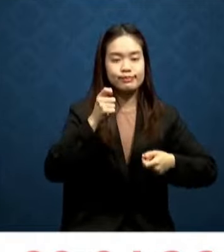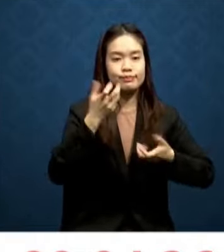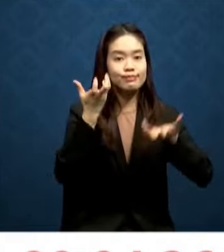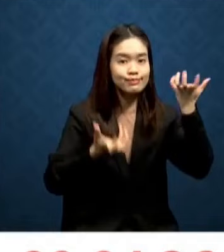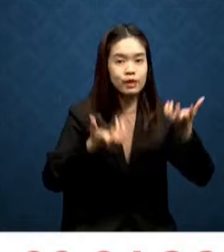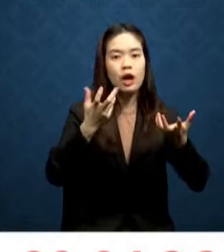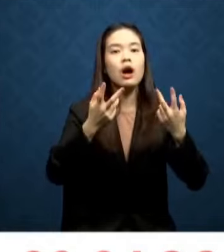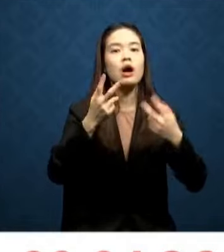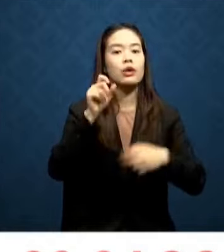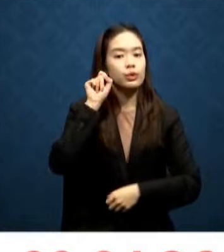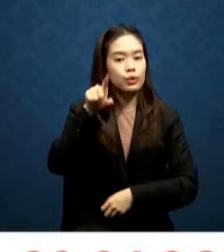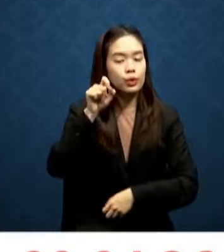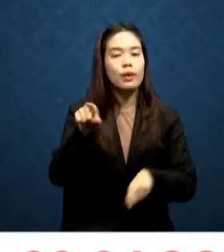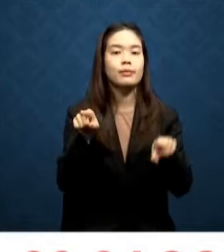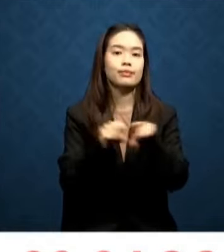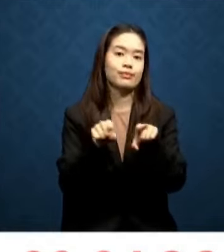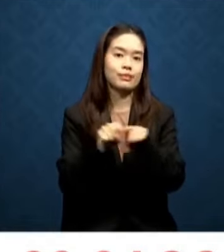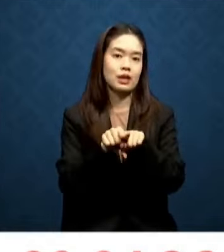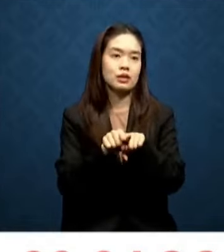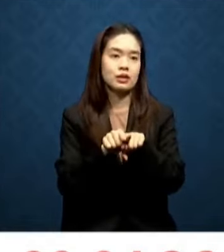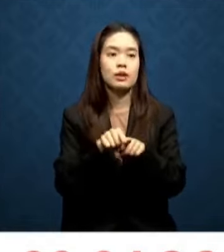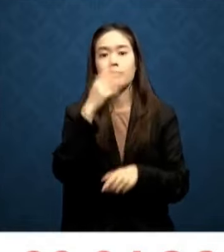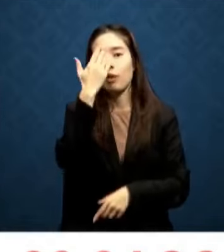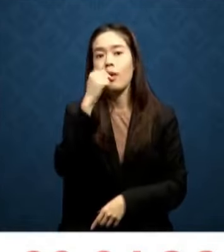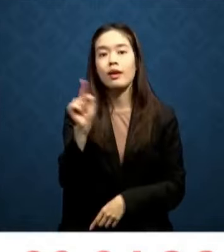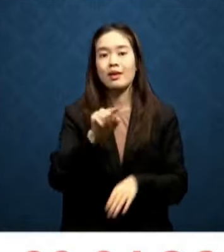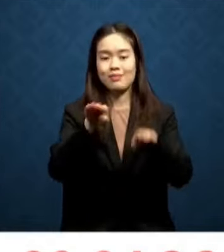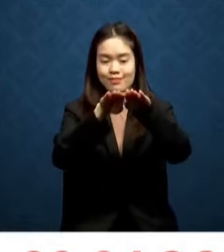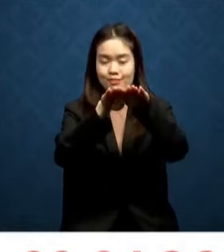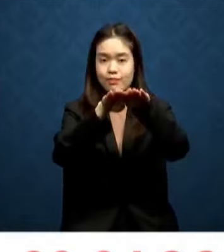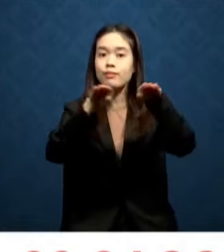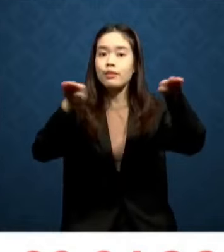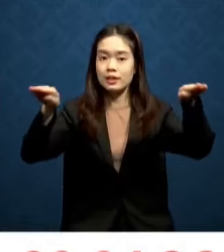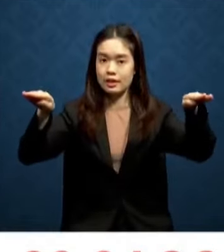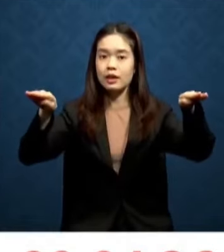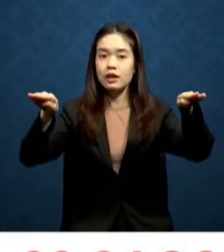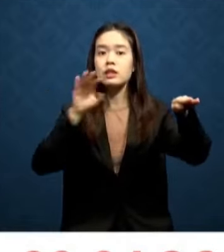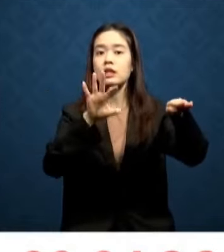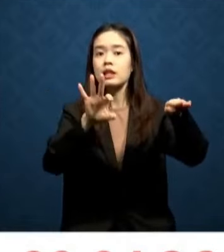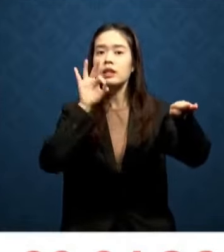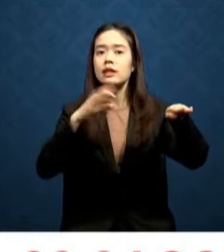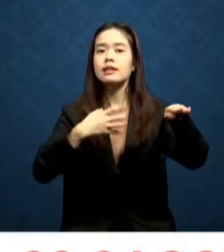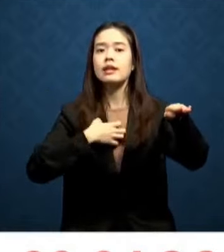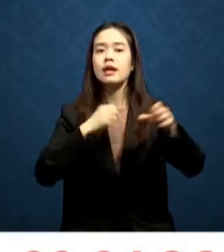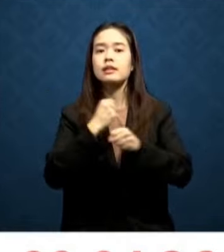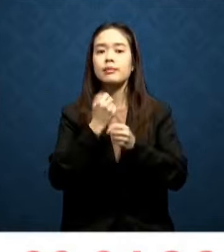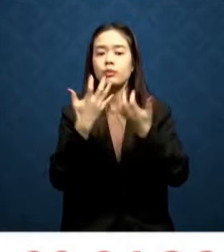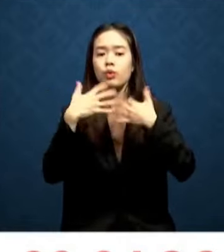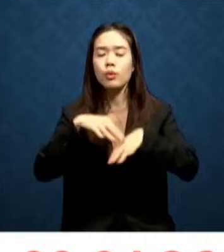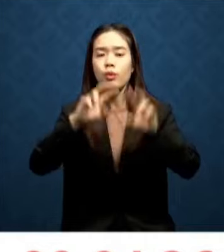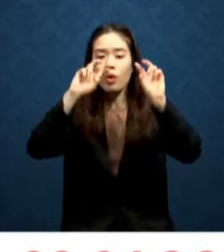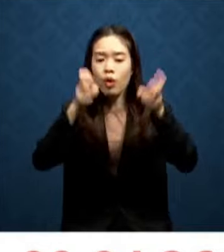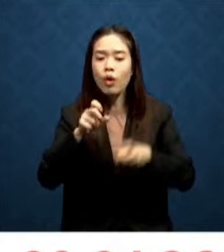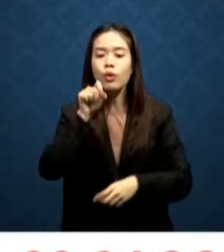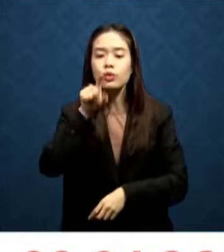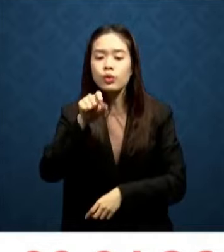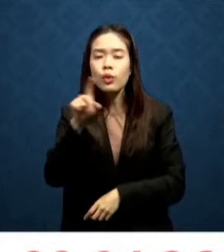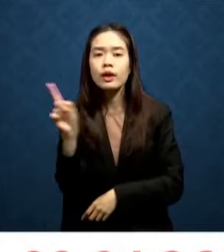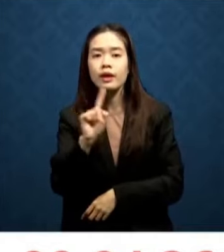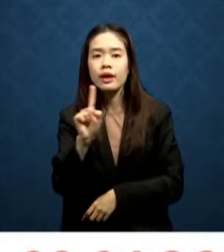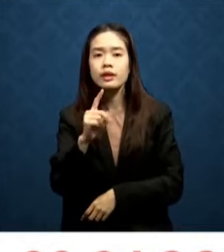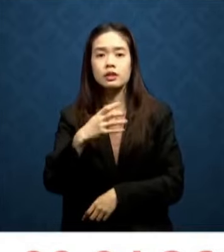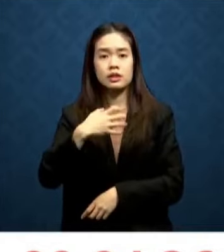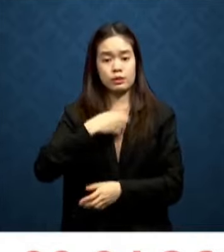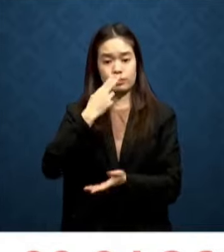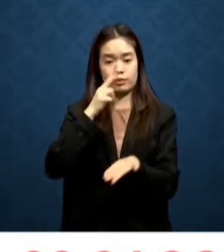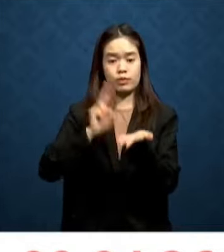ครับก็คือหลักการนะครับnormal หรือว่าบรรทัดฐานที่เราจะใช้ร่วมกันว่าเรื่องใดเป็นเรื่องด่วนจะต้องยื่นหนังสือหรือไม่นะ